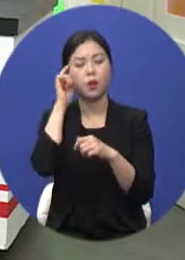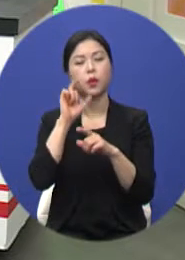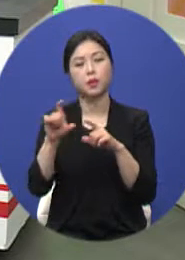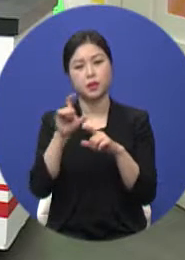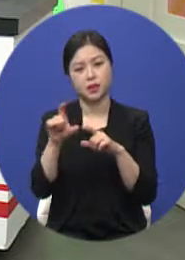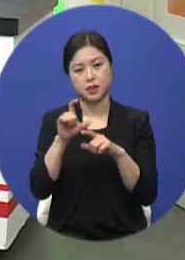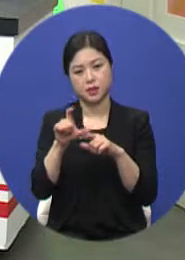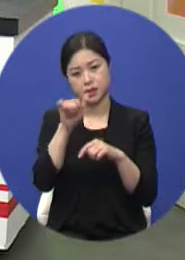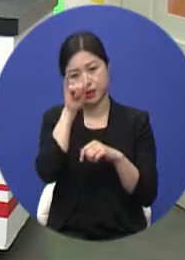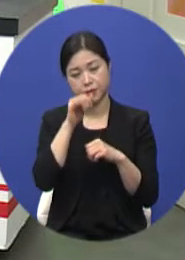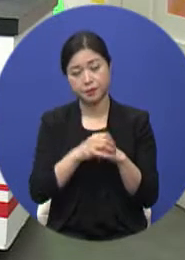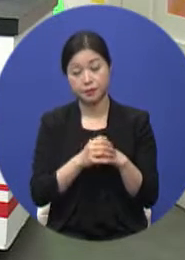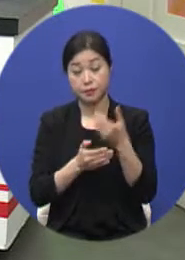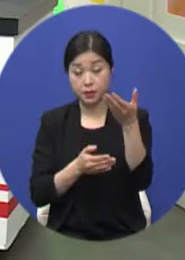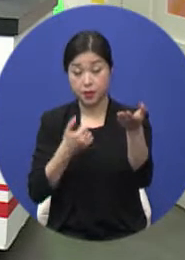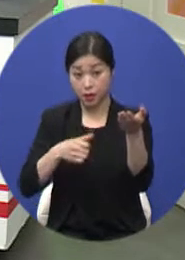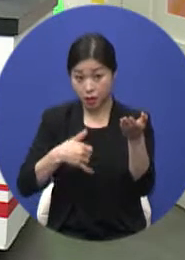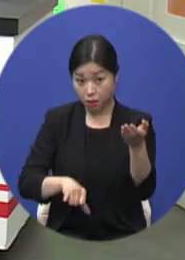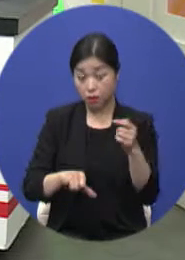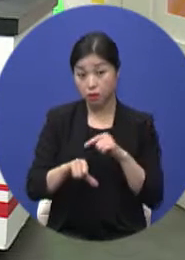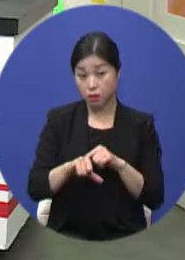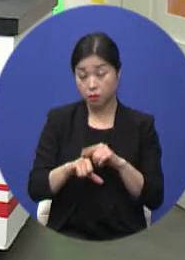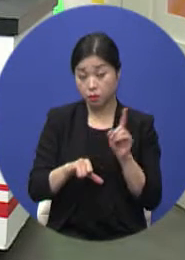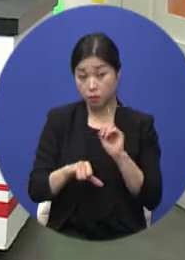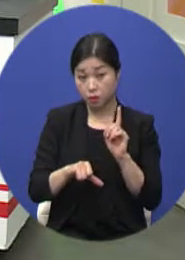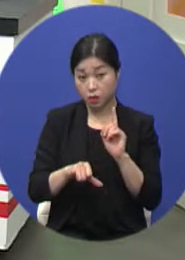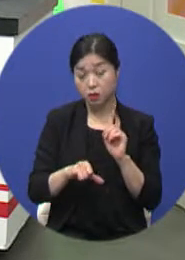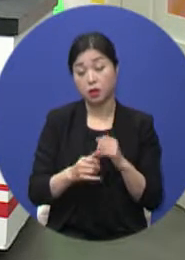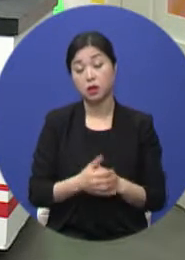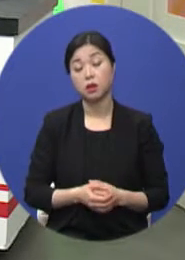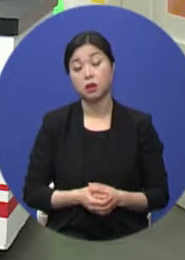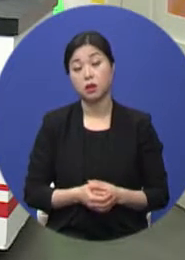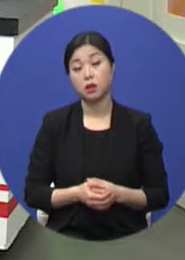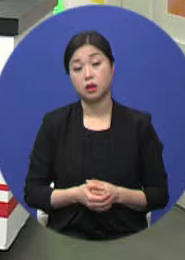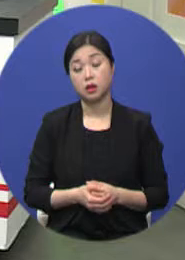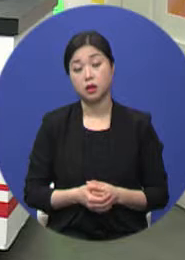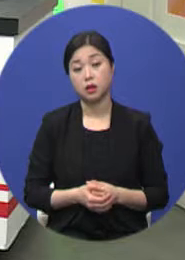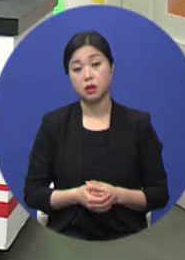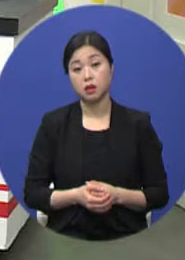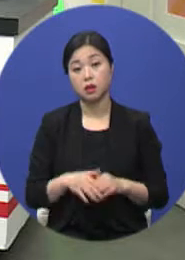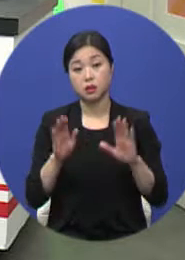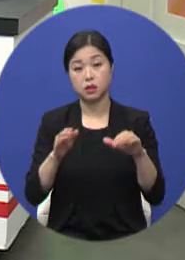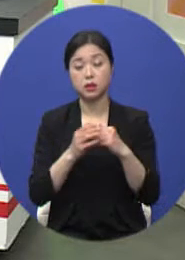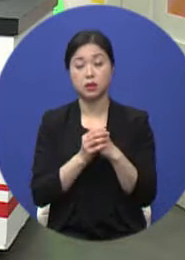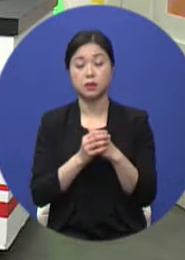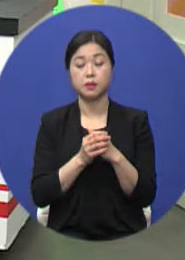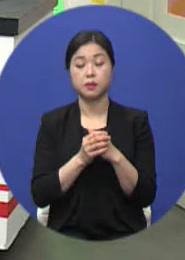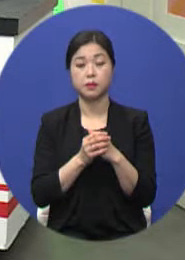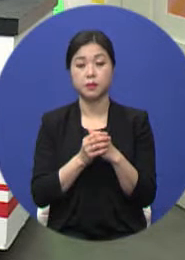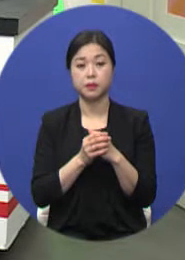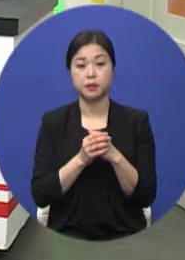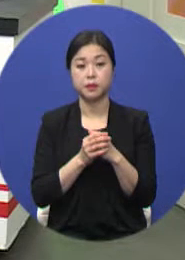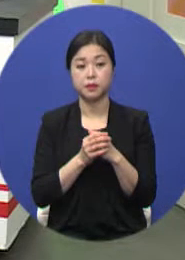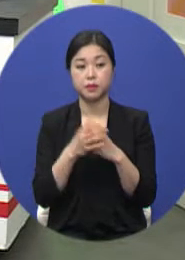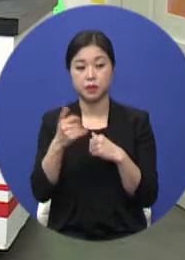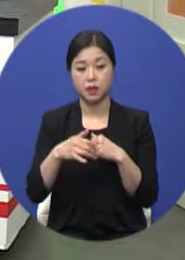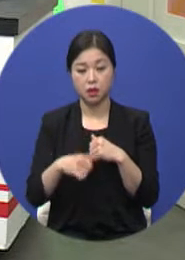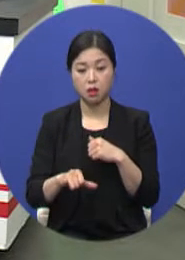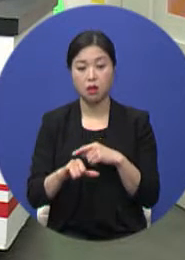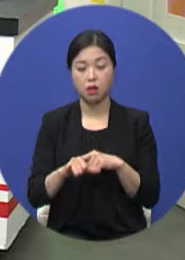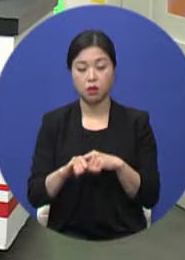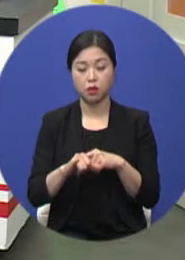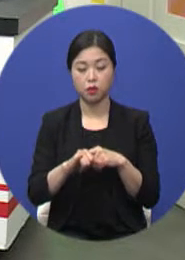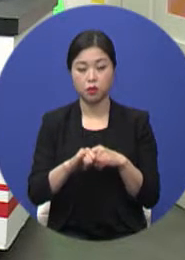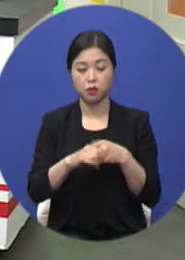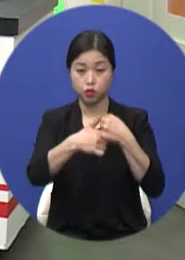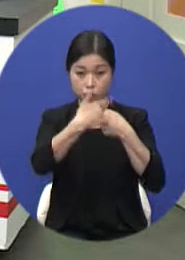네, 자녀분들은 지금 네, 자녀분들은 애들은 지금 학교는 네, 아이들은 지금